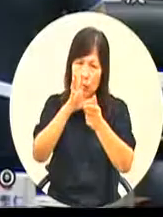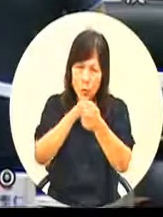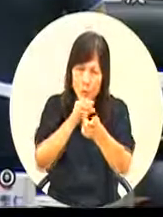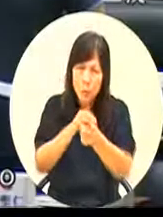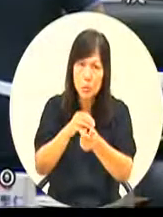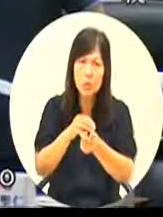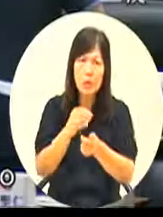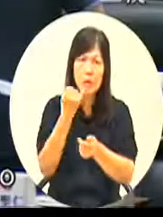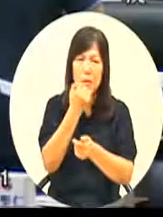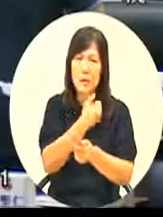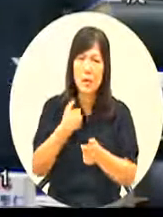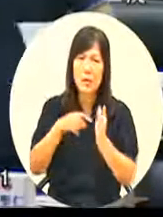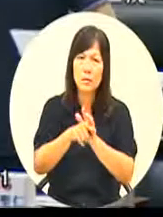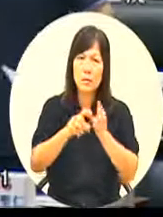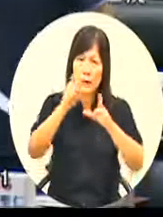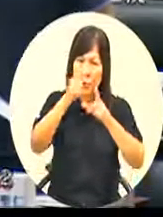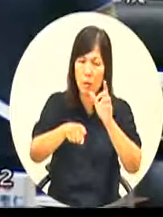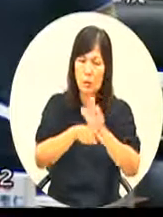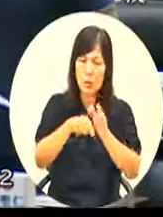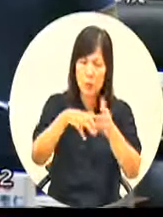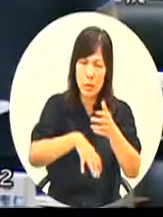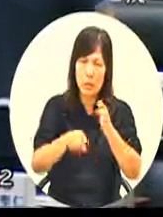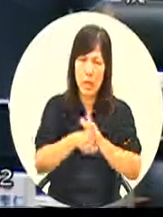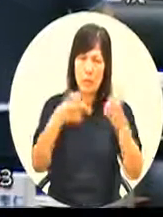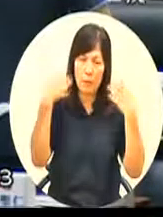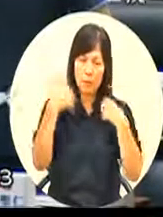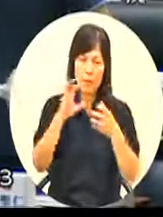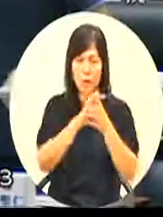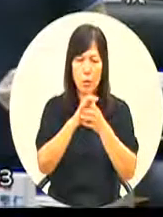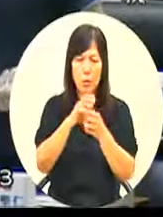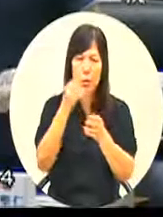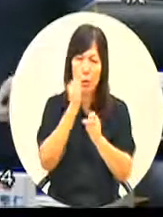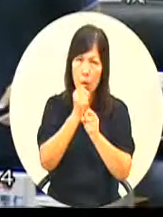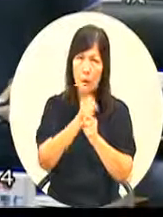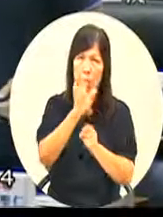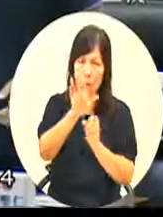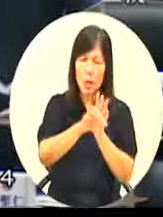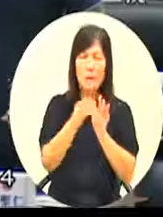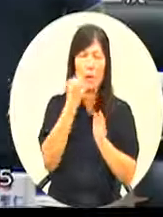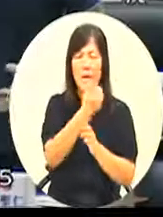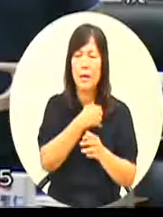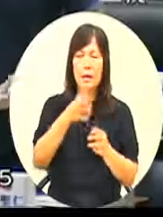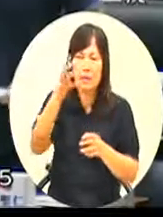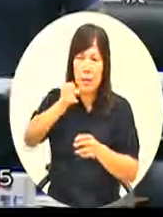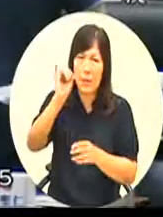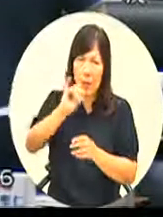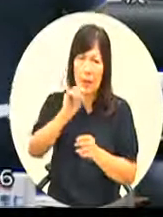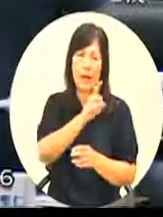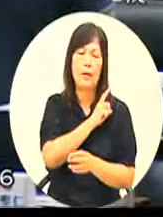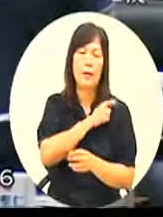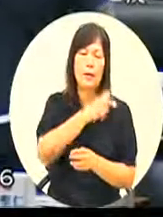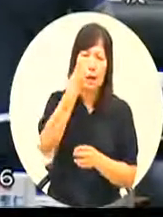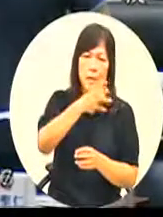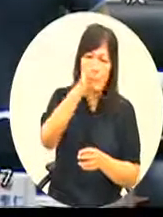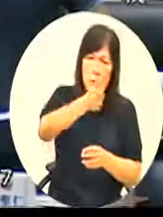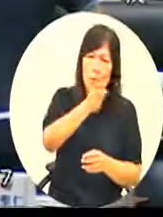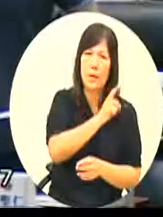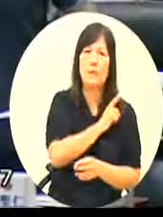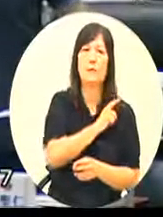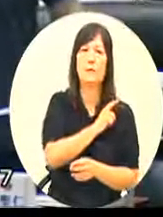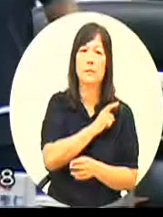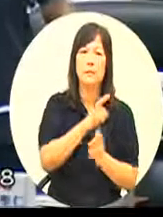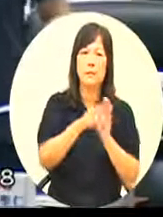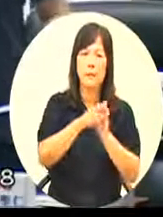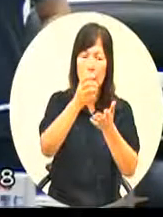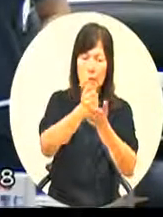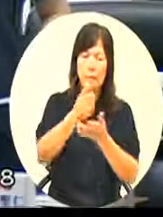他们公司里面工厂里面负责相关业务的人，也有可能是老板娘本人，也有可能是老板本人。请空大刘校长，